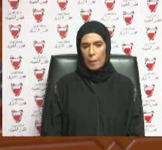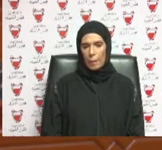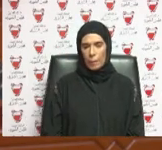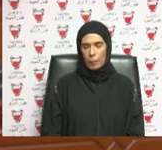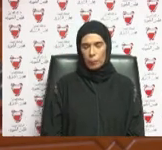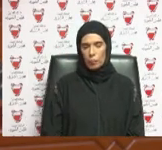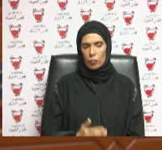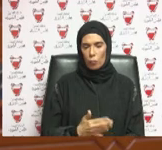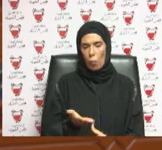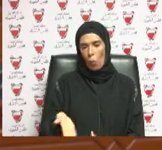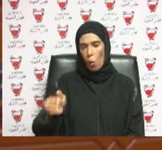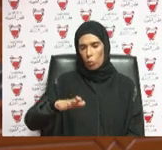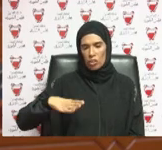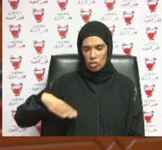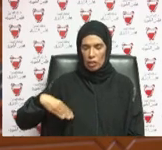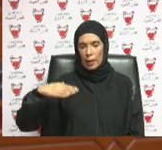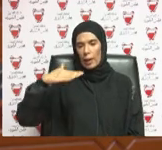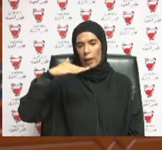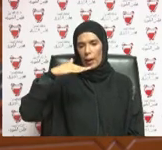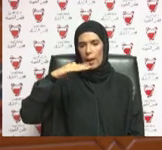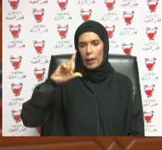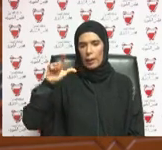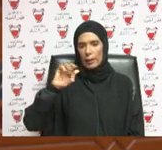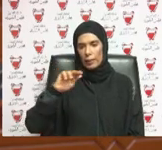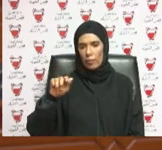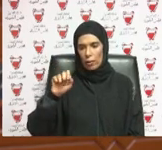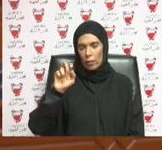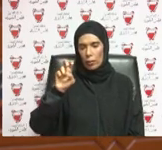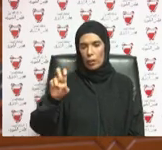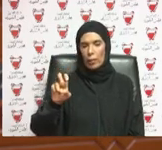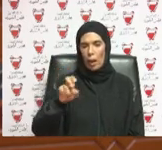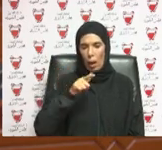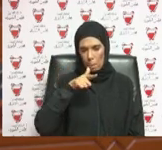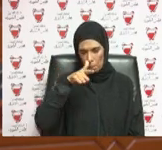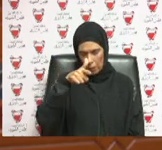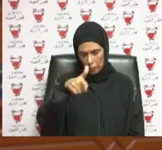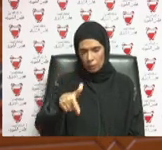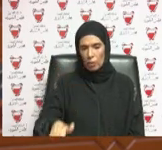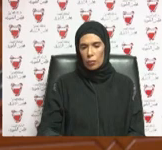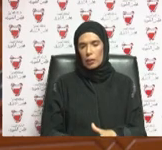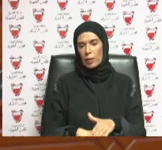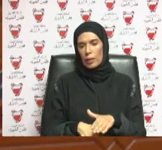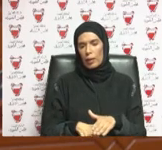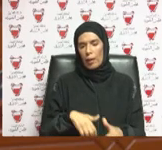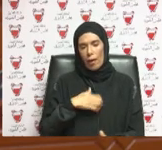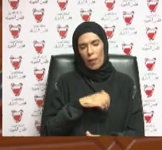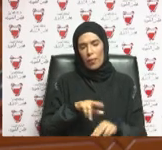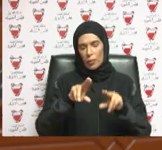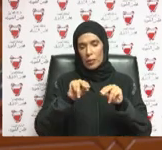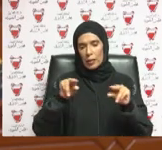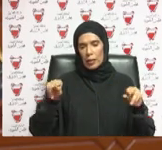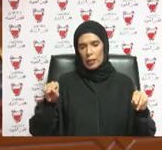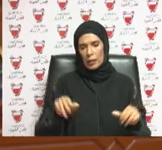الكبير. لقد عبرت يا معالي الرئيس في كلمتك عما يجول بخاطري